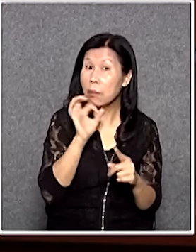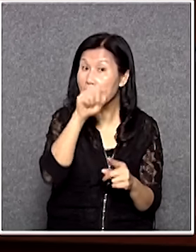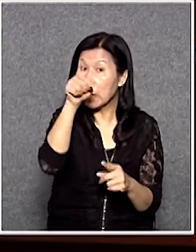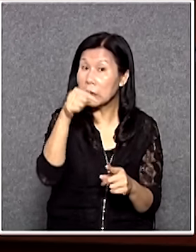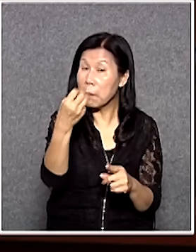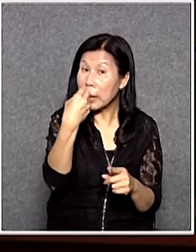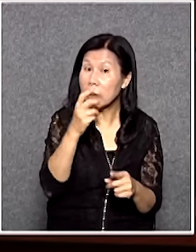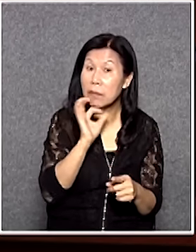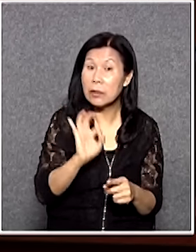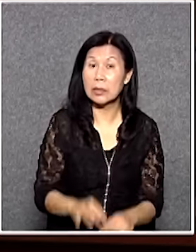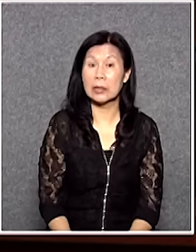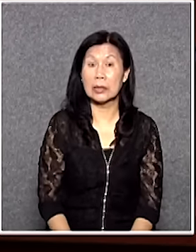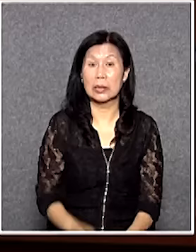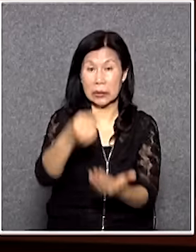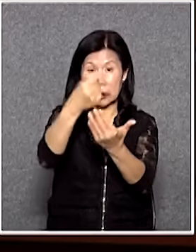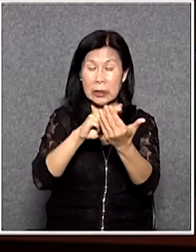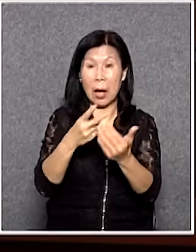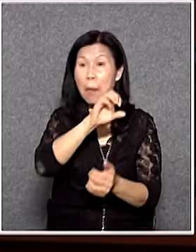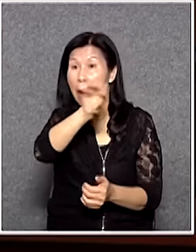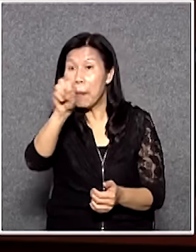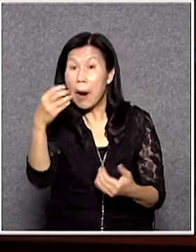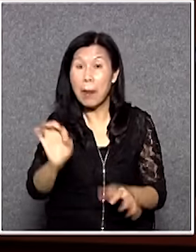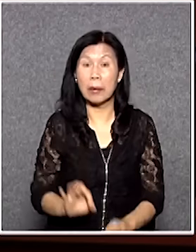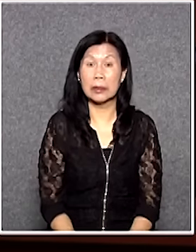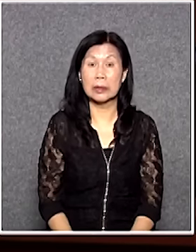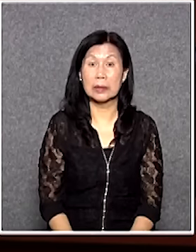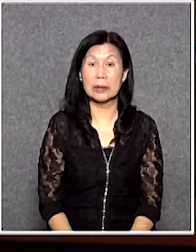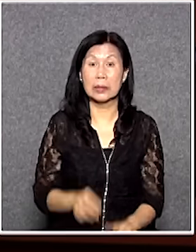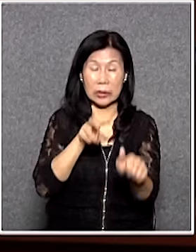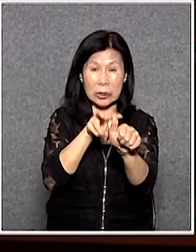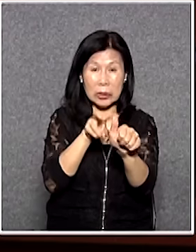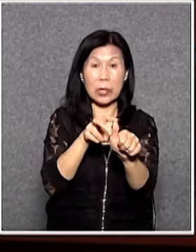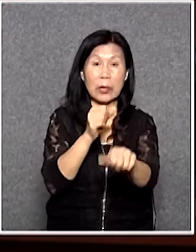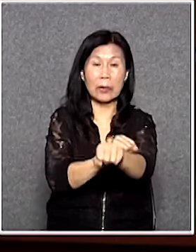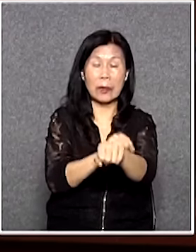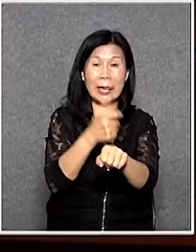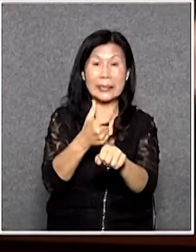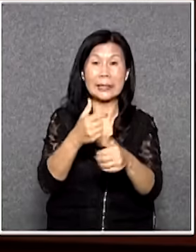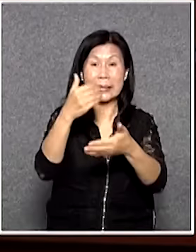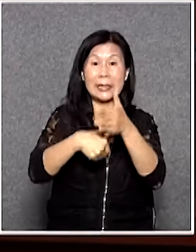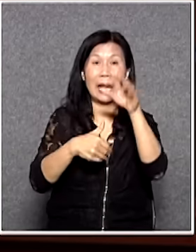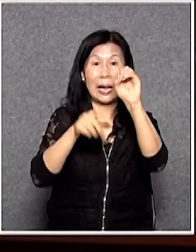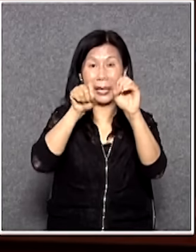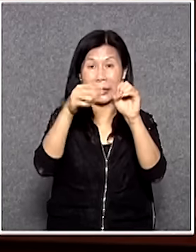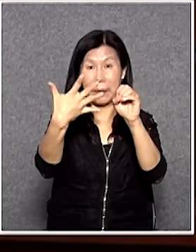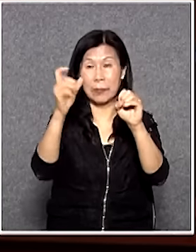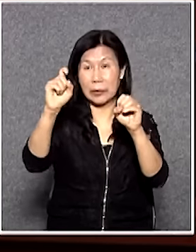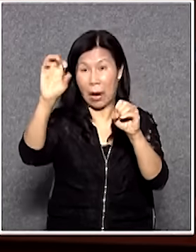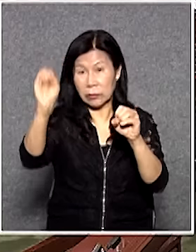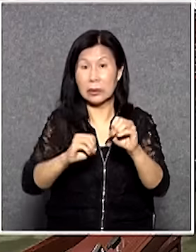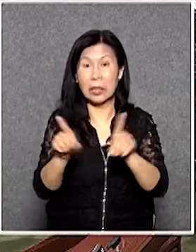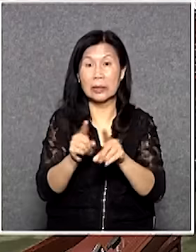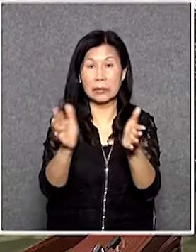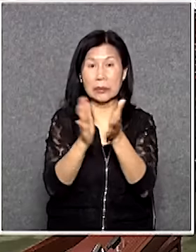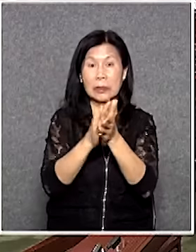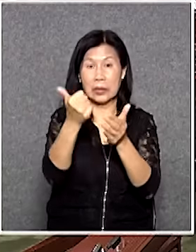成日話我哋都修正案冇諮詢，我嗰個將嗰個管理費減到 0.59， 使咩諮詢啊？係全世界人都拍手掌啦，講話講